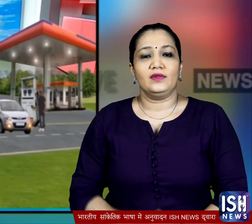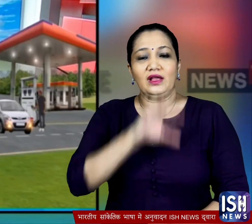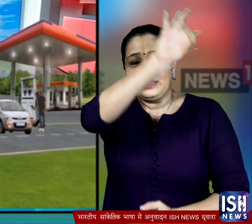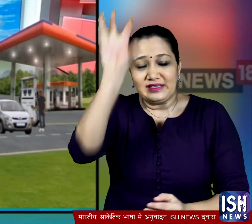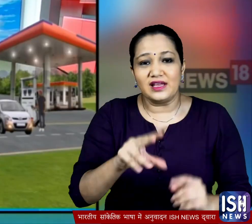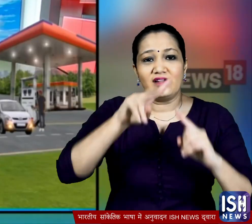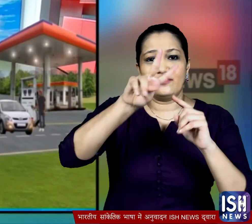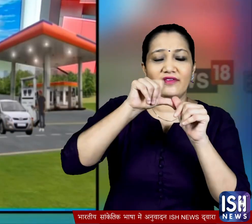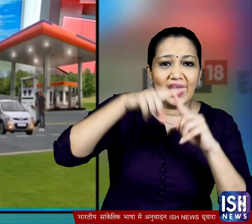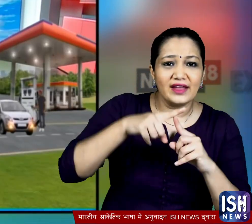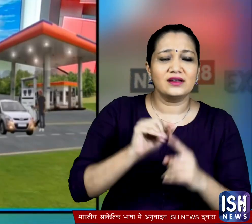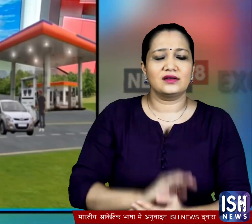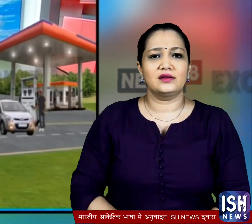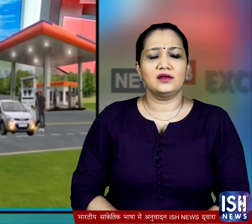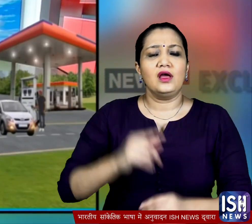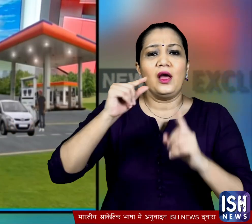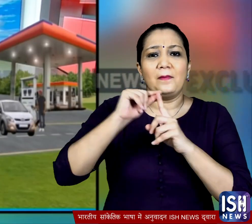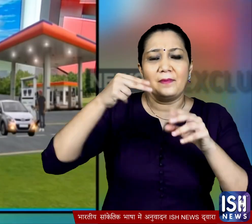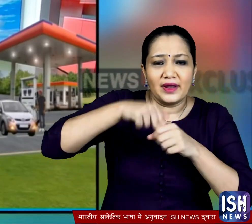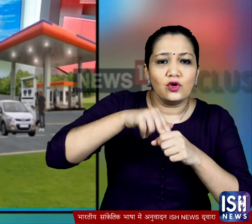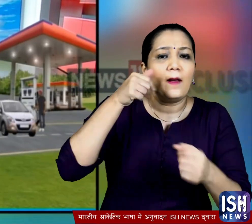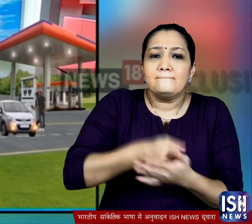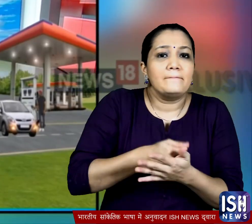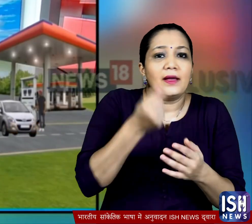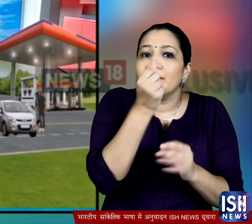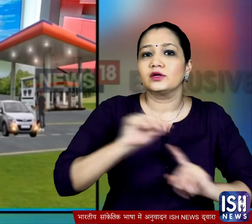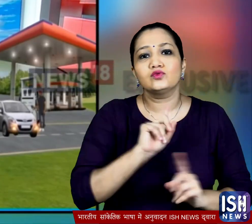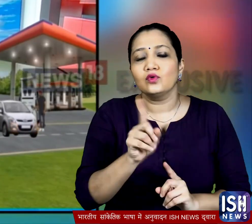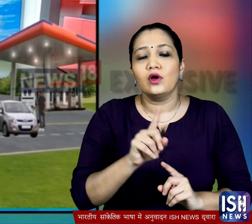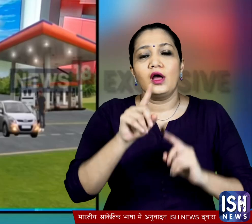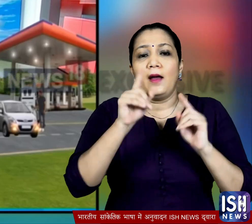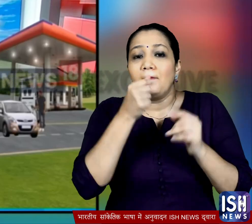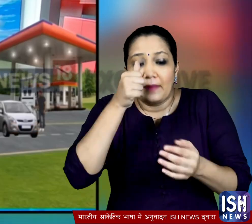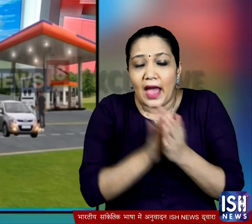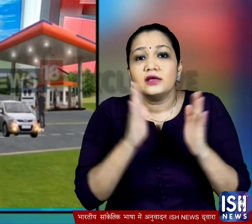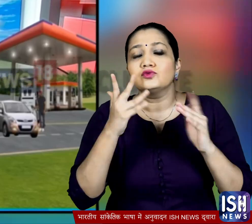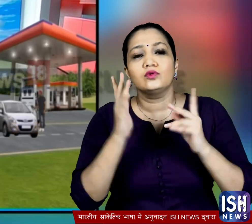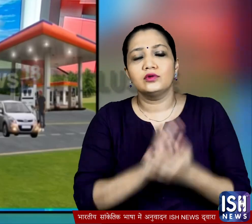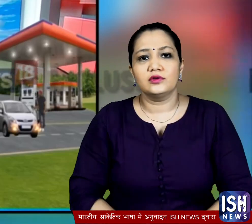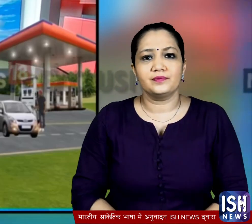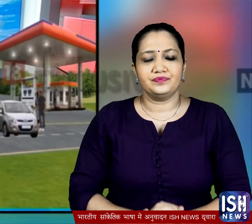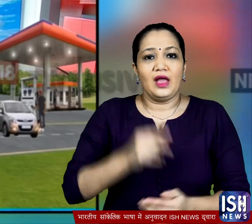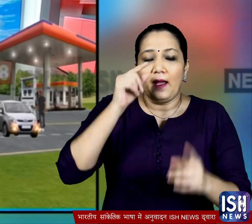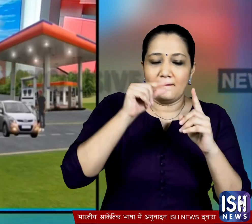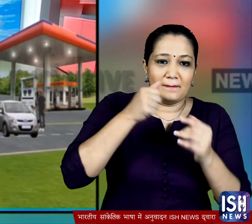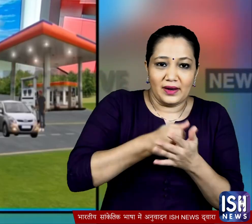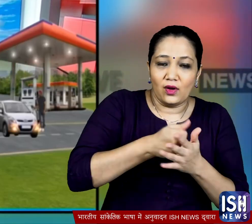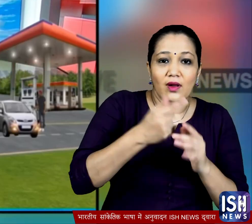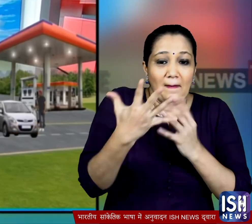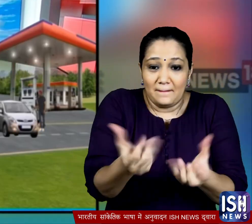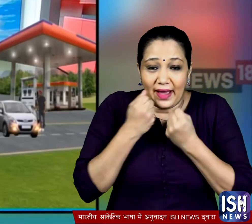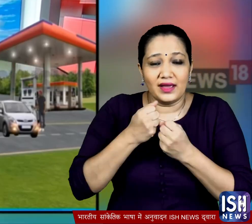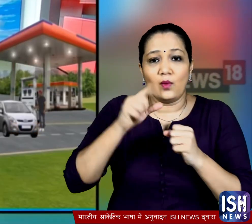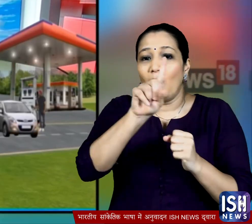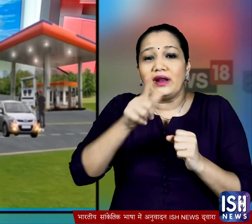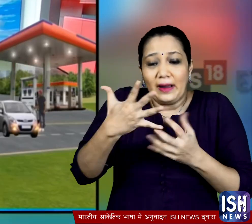राज्य सरकारों का ये वैट पेट्रोल के बेस प्राइस पर नहीं जोड़ा जाता, बल्कि उस कीमत पर जोड़ा जाता है जिस कीमत पर पेट्रोल पंप वालों